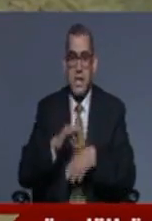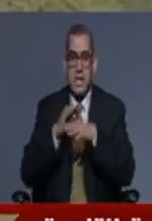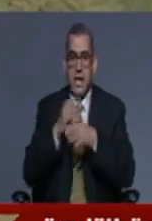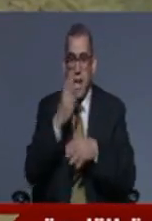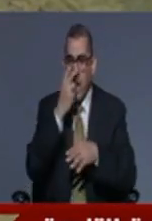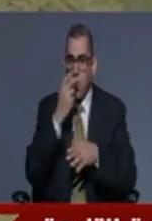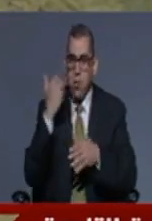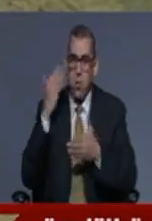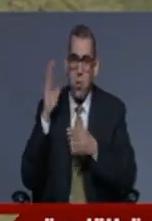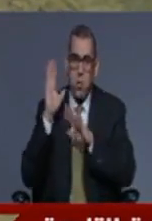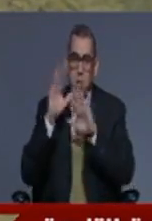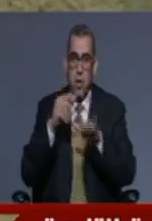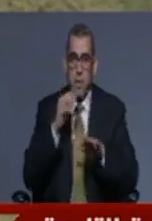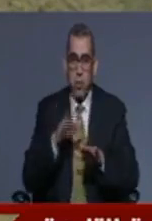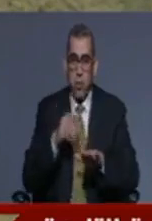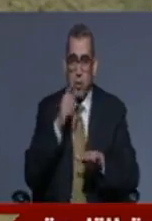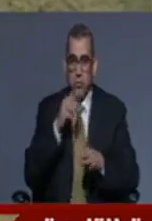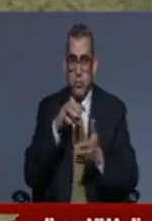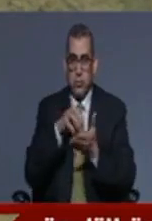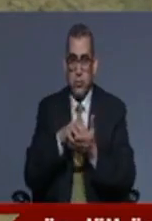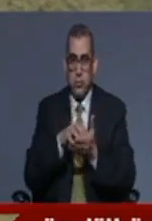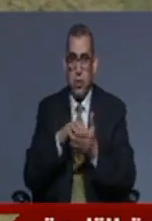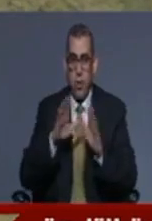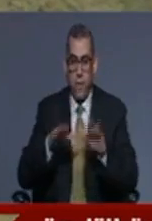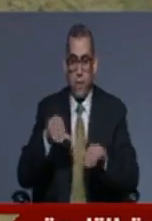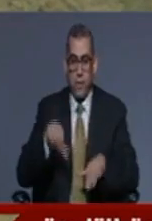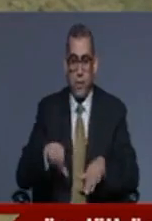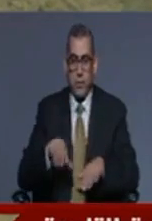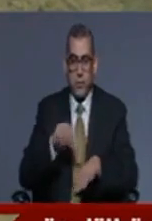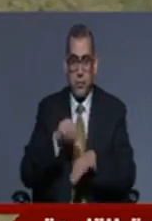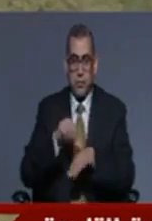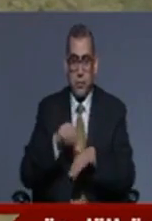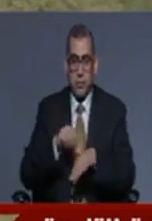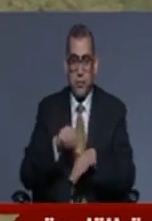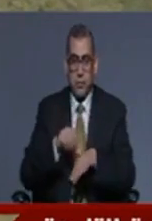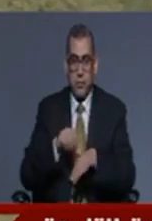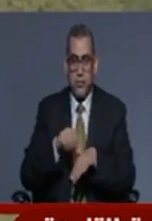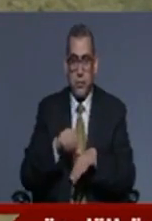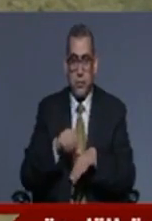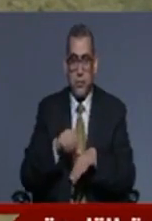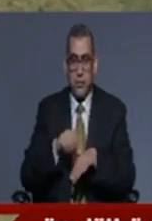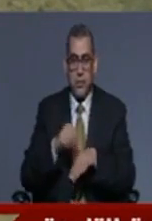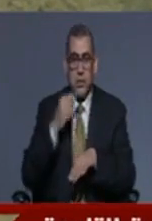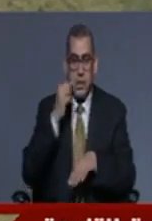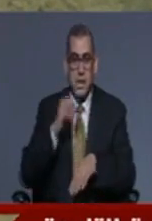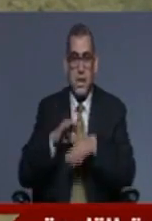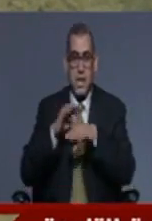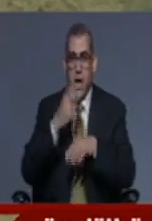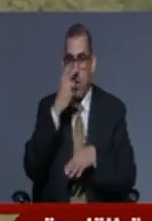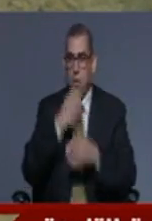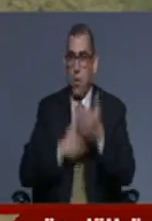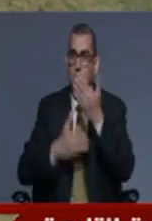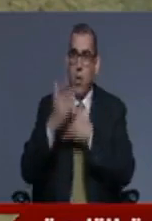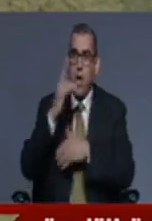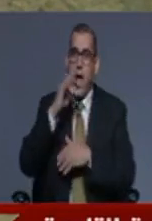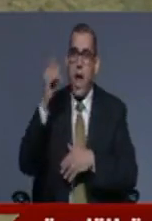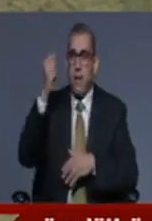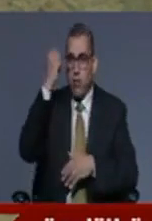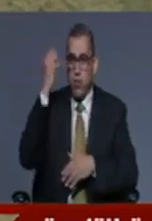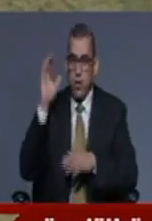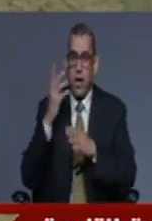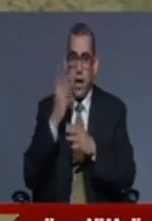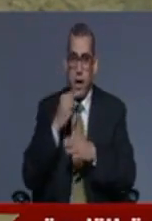كينيا. إذن هنا أصل النوع البشري وهنا بدأت الإنسانية، وبما أنكم